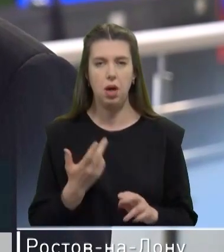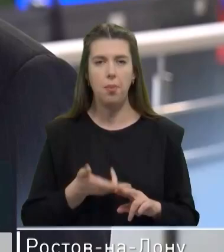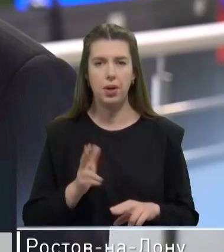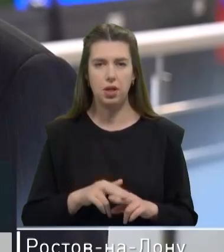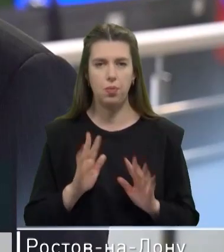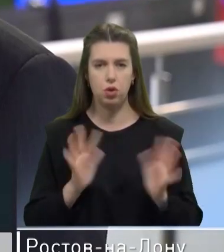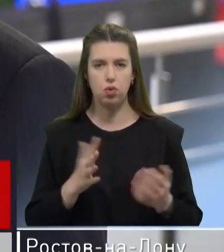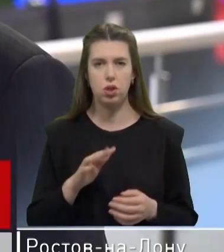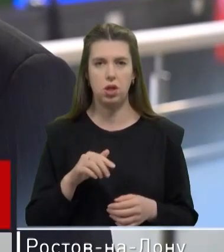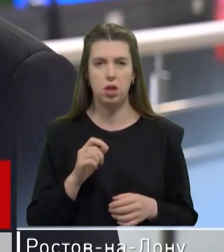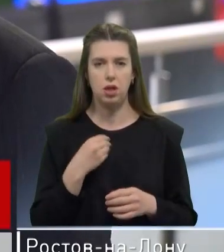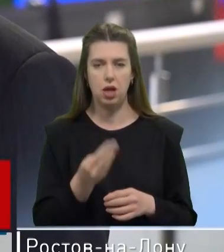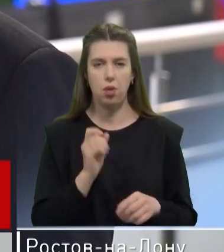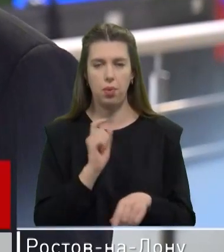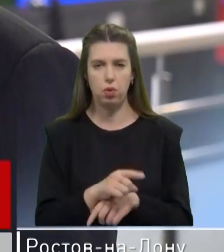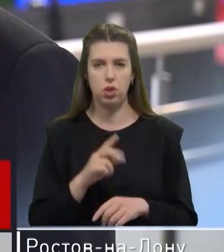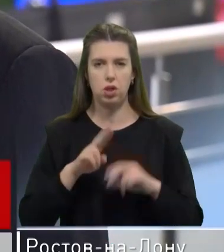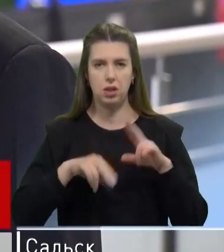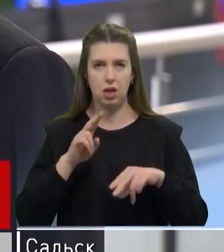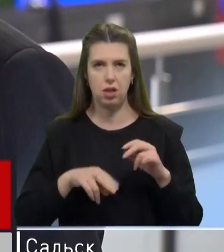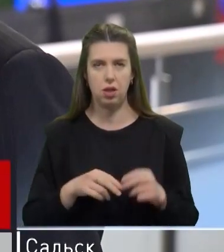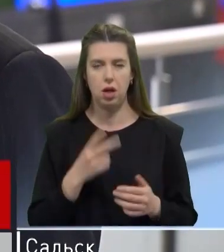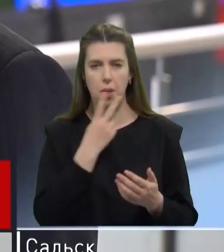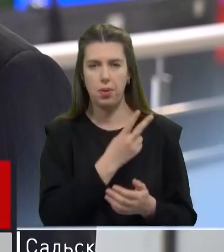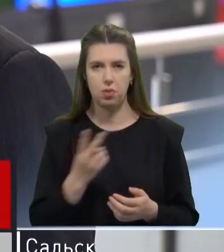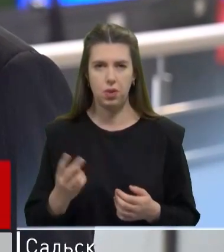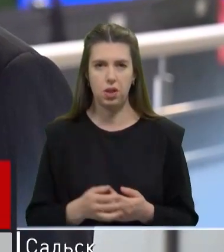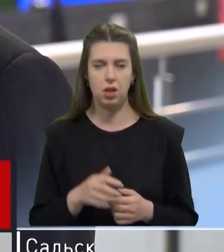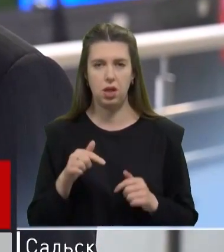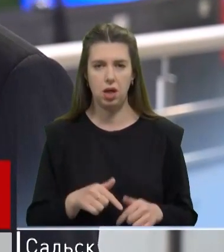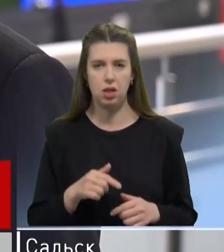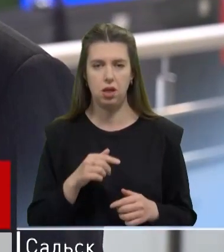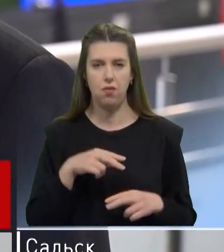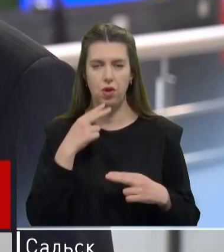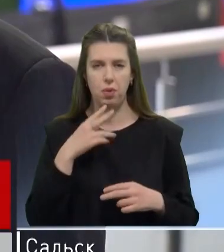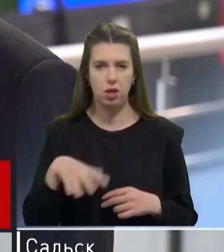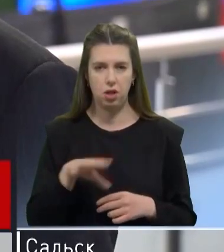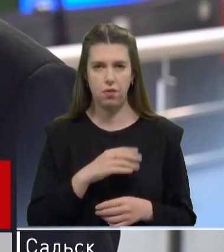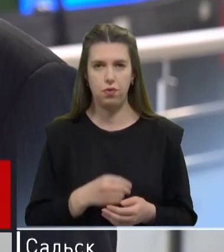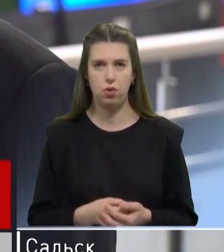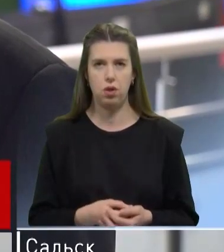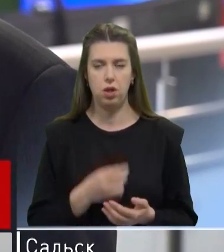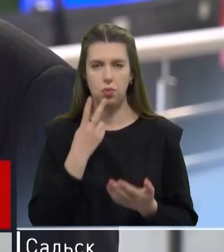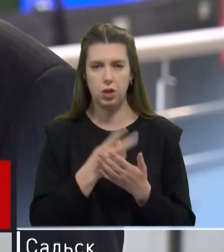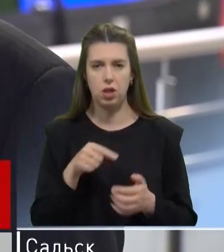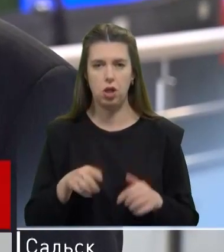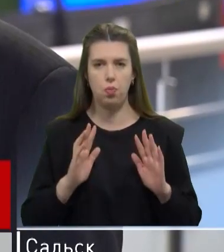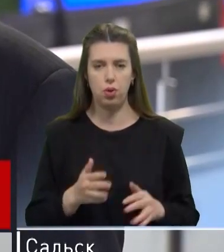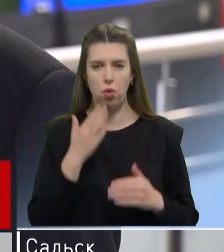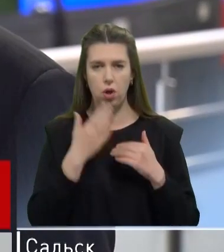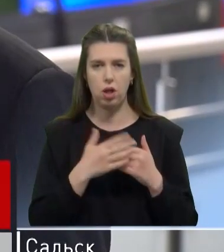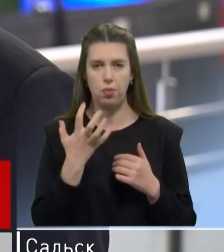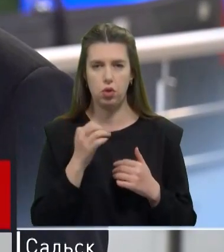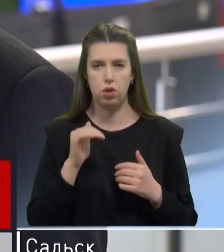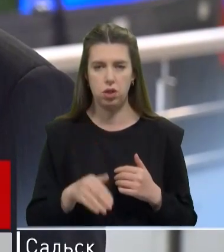поэтому не случайно я дал поручение Минстрою посмотреть эти подходы, учитывая, что здесь будет порядка